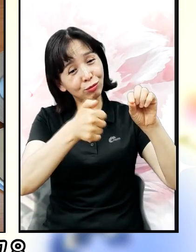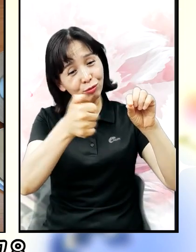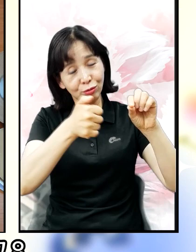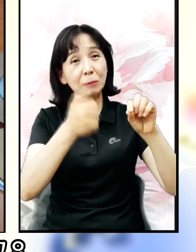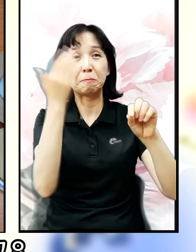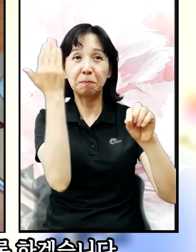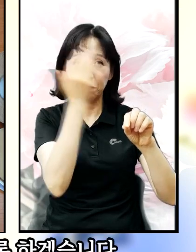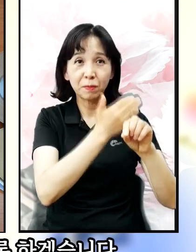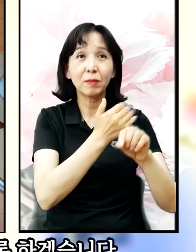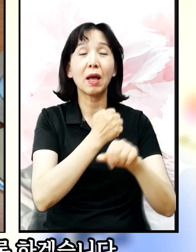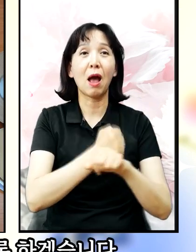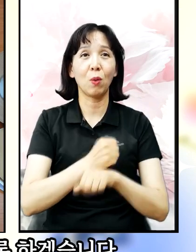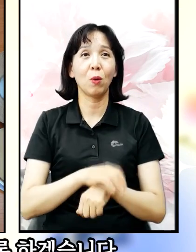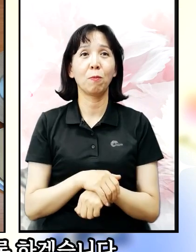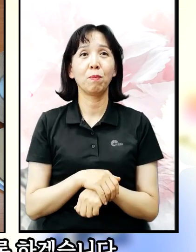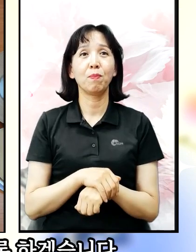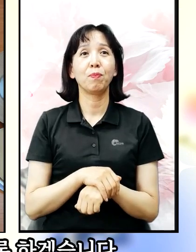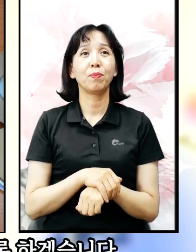해주시고요.